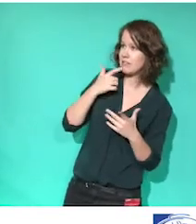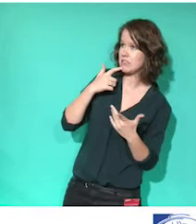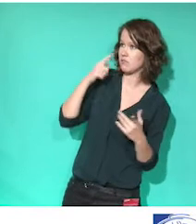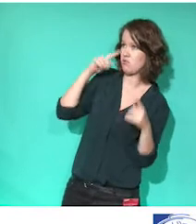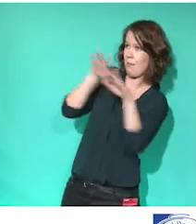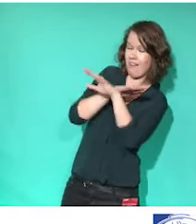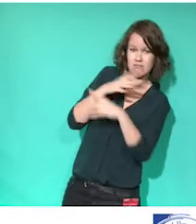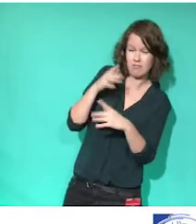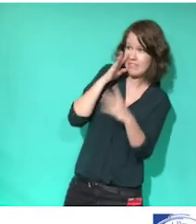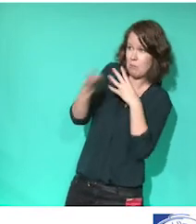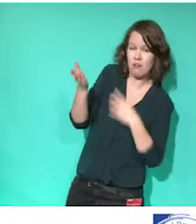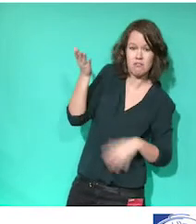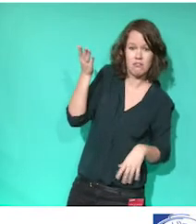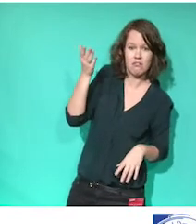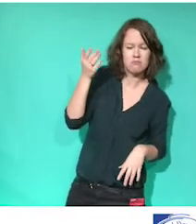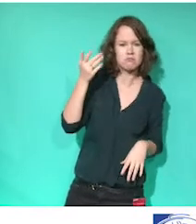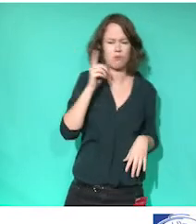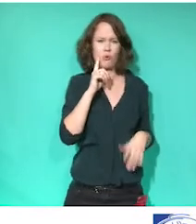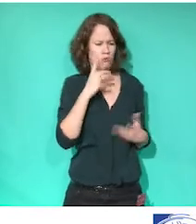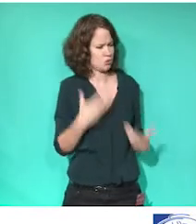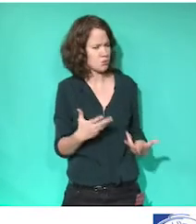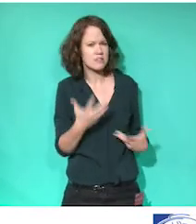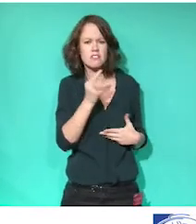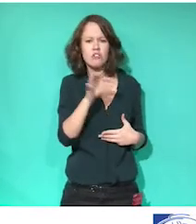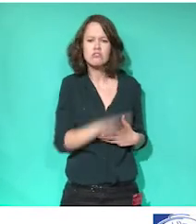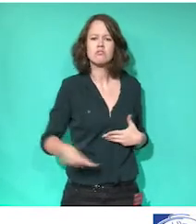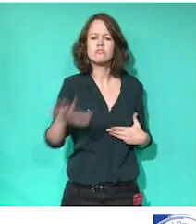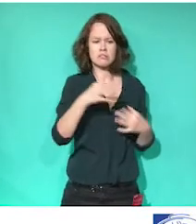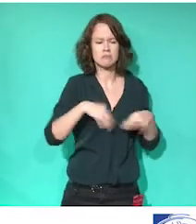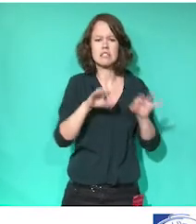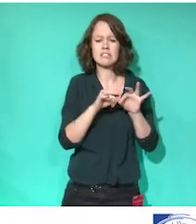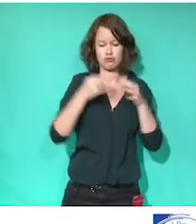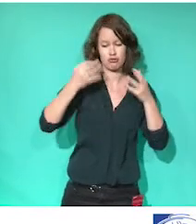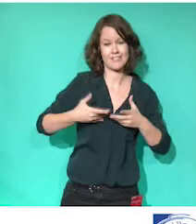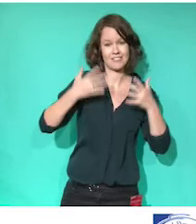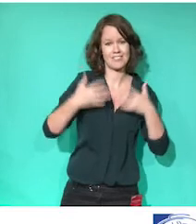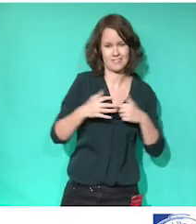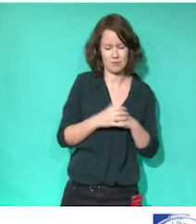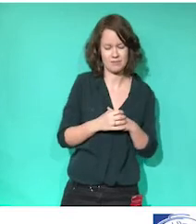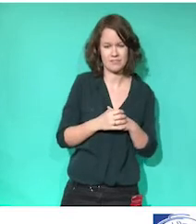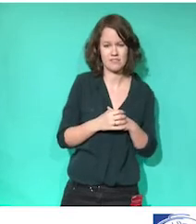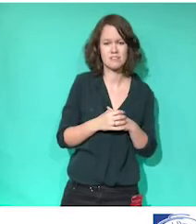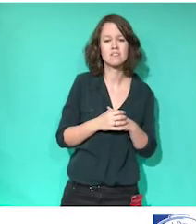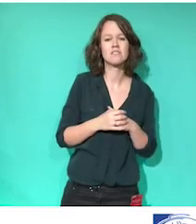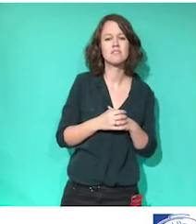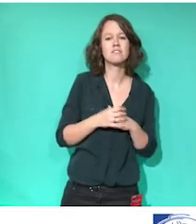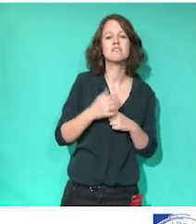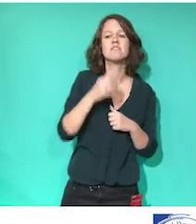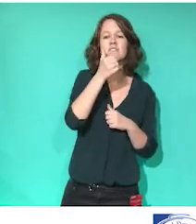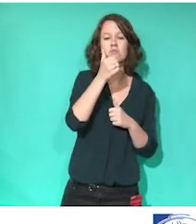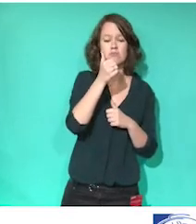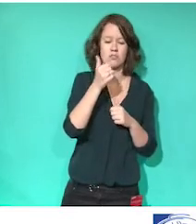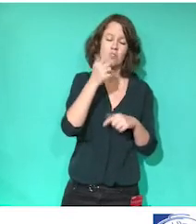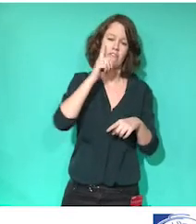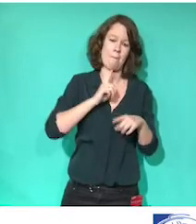pas. Alors qu'aujourd'hui en France, chiffre de l'INSEE à l'appui, une femme majeure sur deux a plus de 50